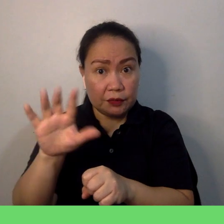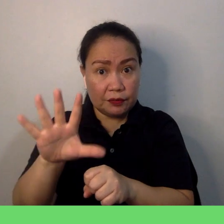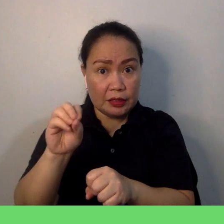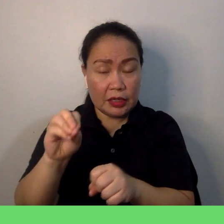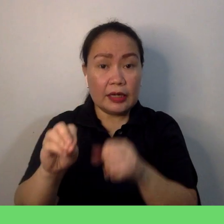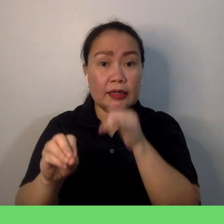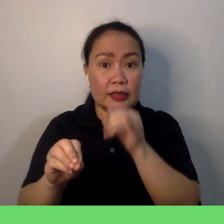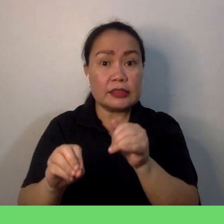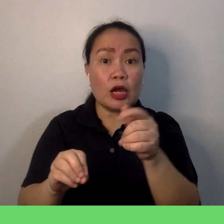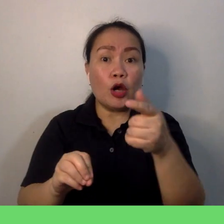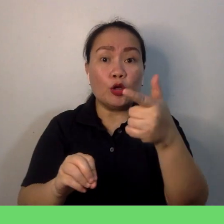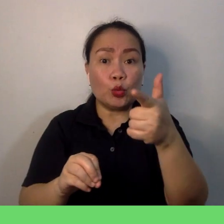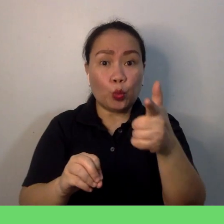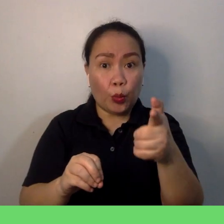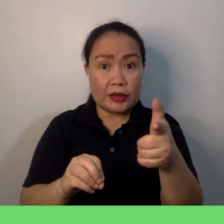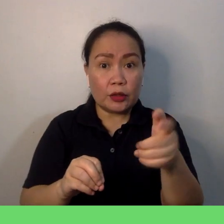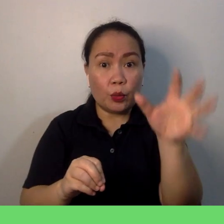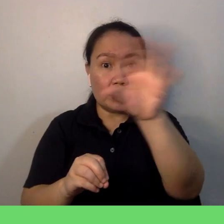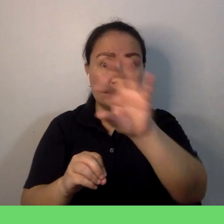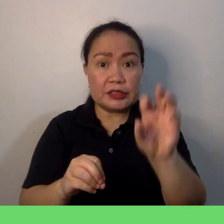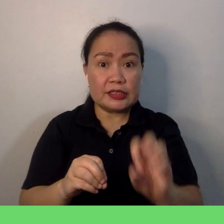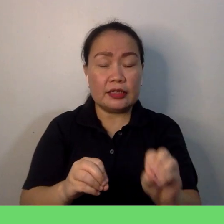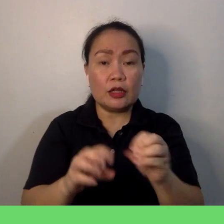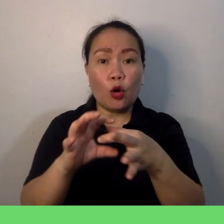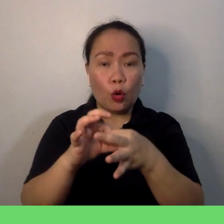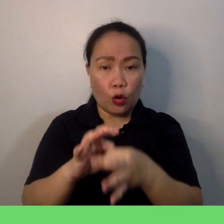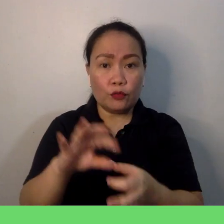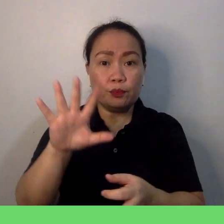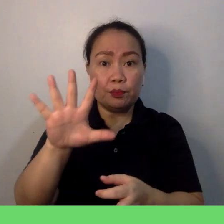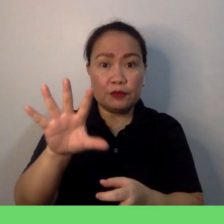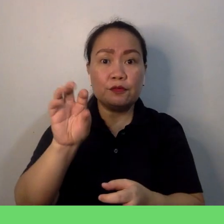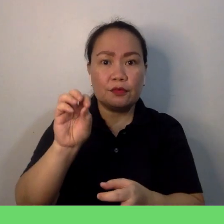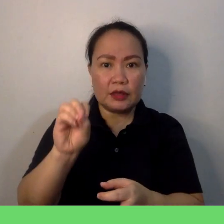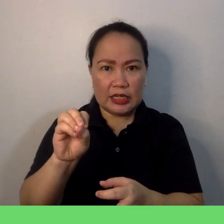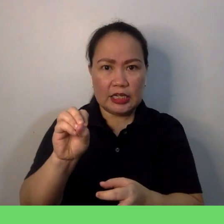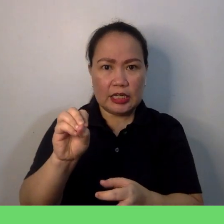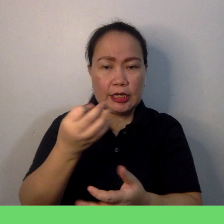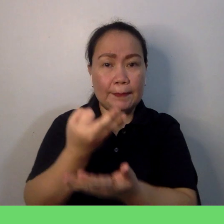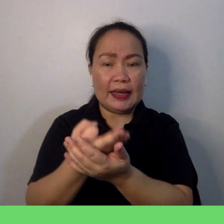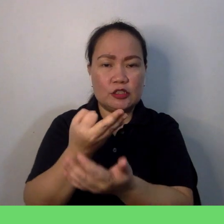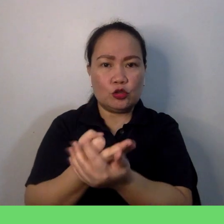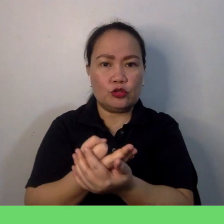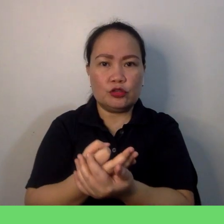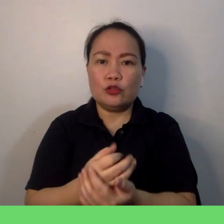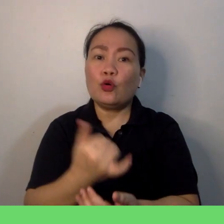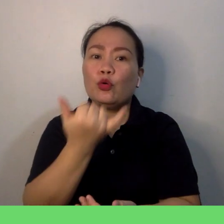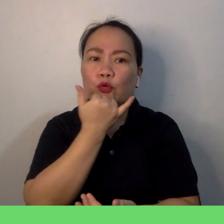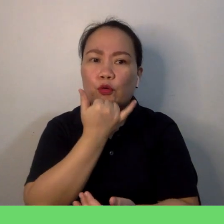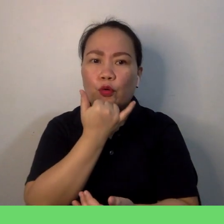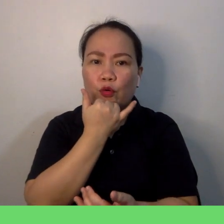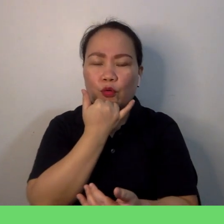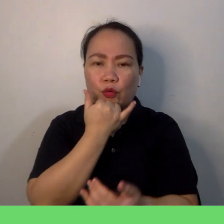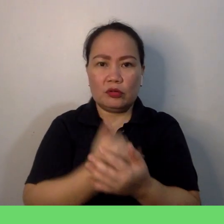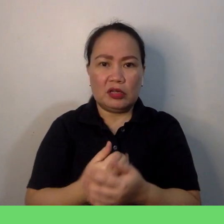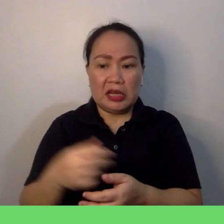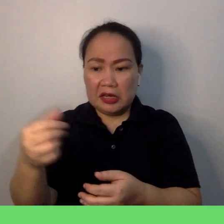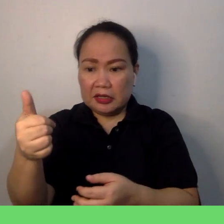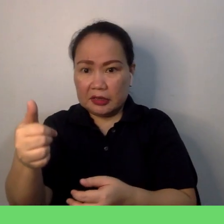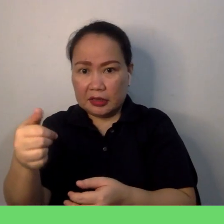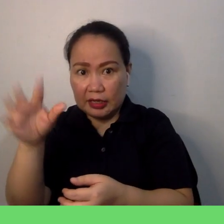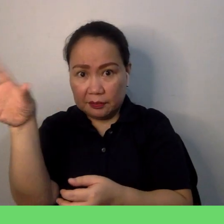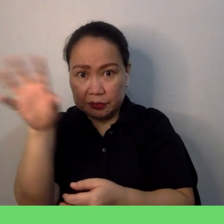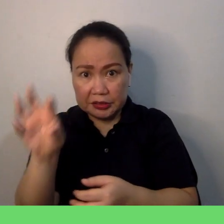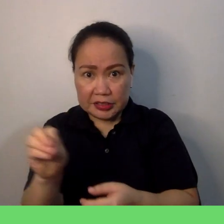Okay? So, ito po yung common mistake or misuse of statistics na kapag nagtaas tayo ng 10% and then another 10% sa sumunod na